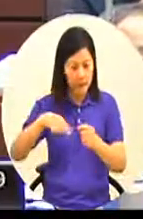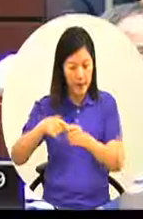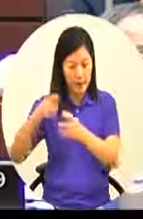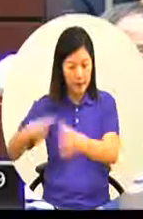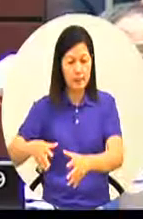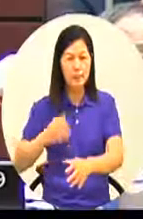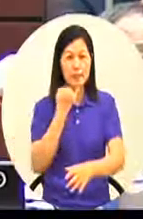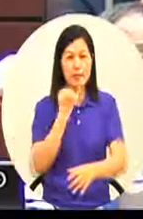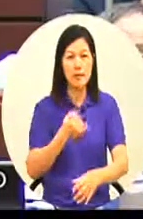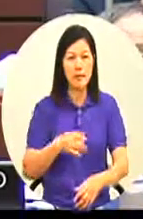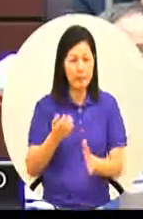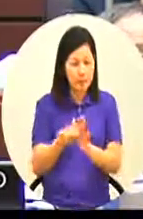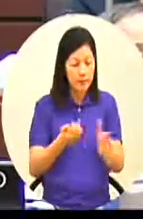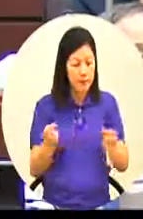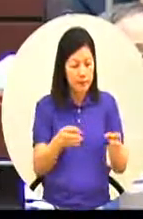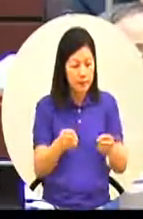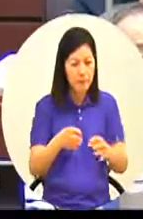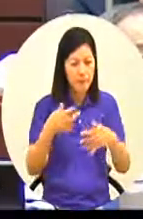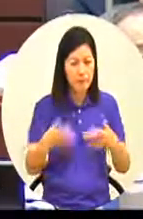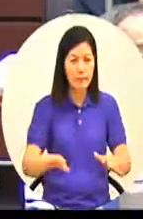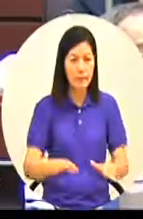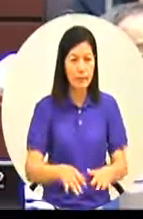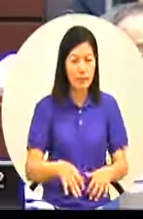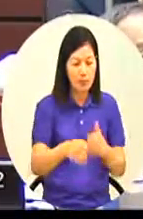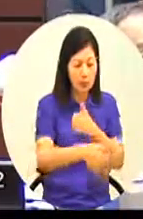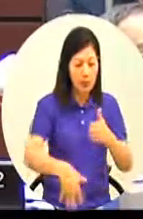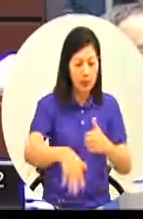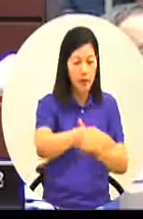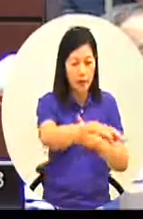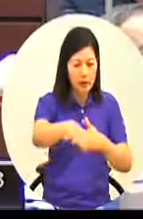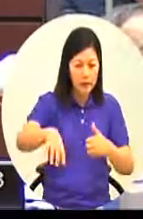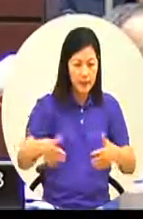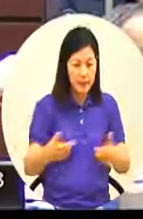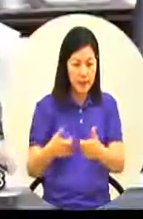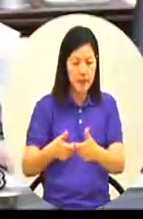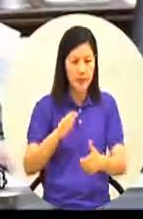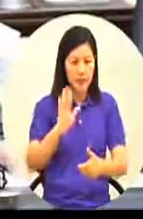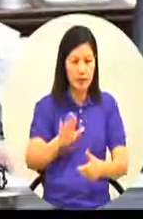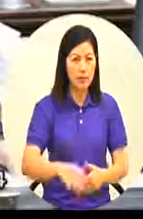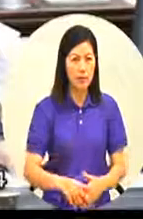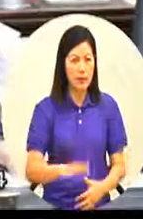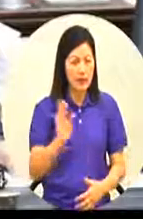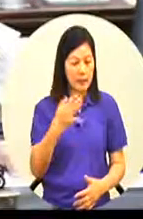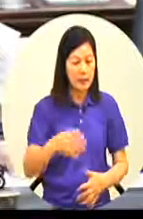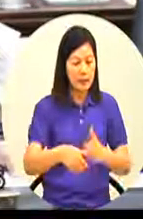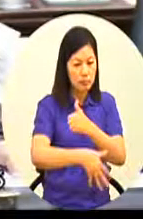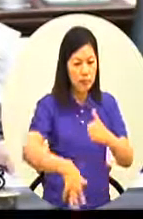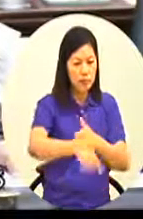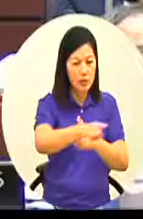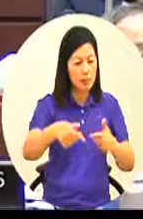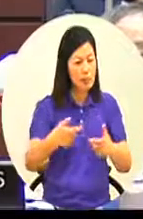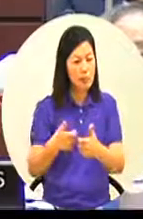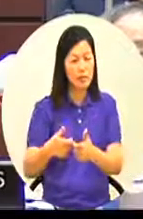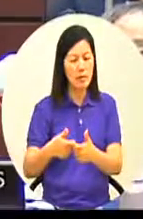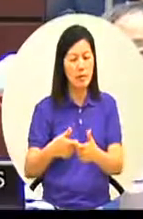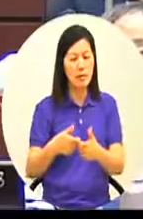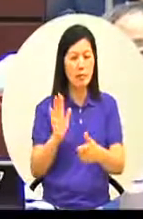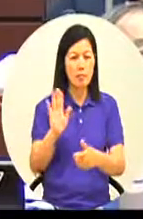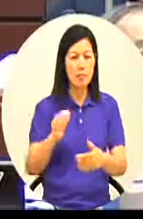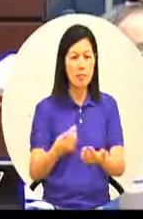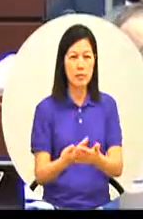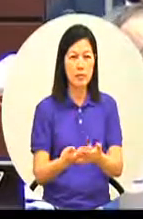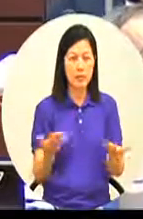般我们的局处都很愿意配合。 如果局处他不愿意执行的时候怎么办？ 因为这是一个前